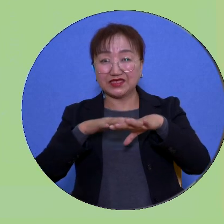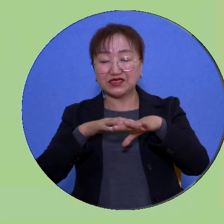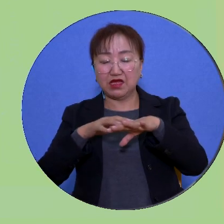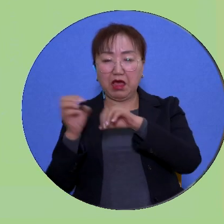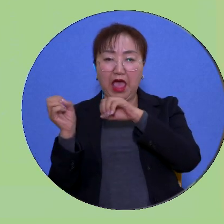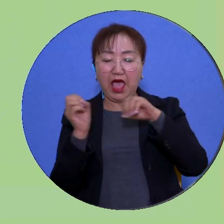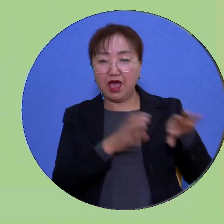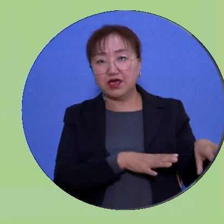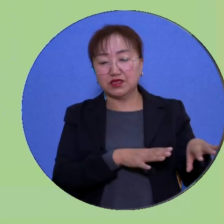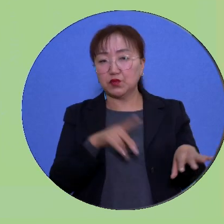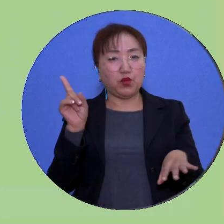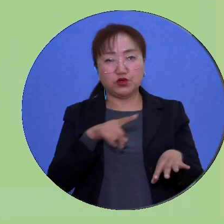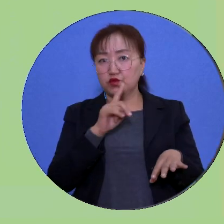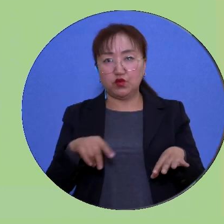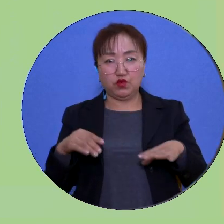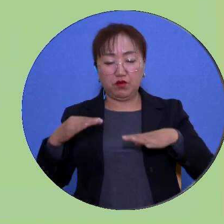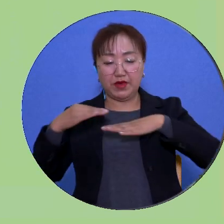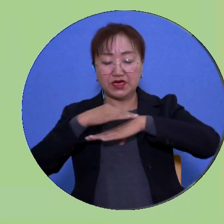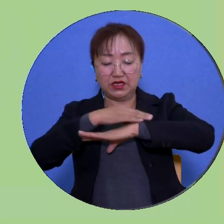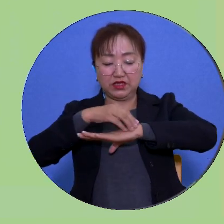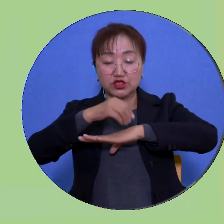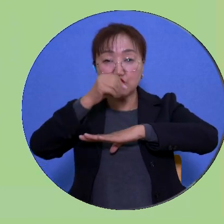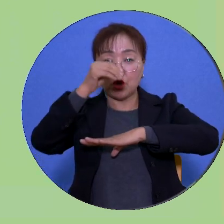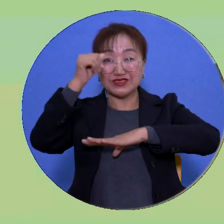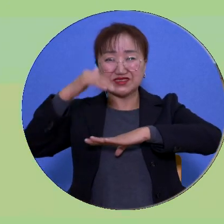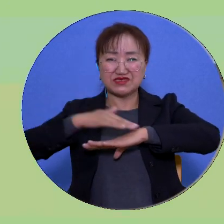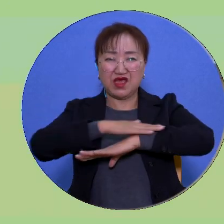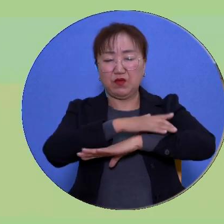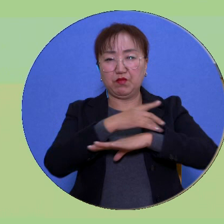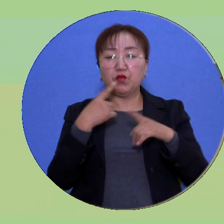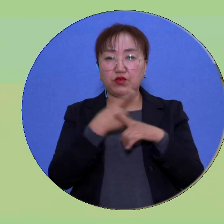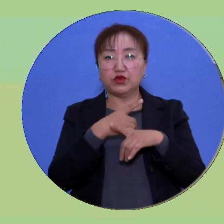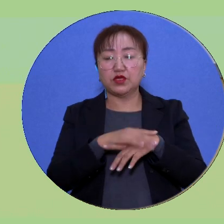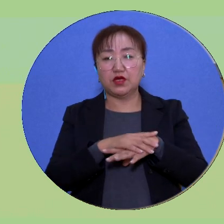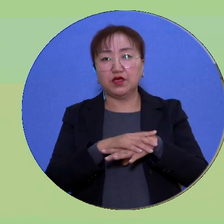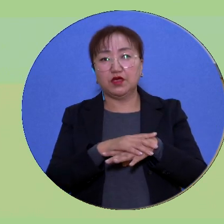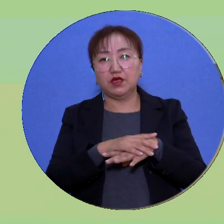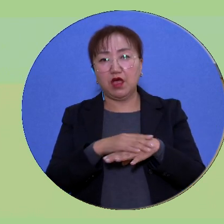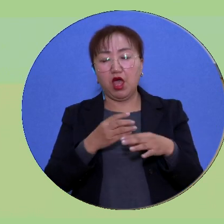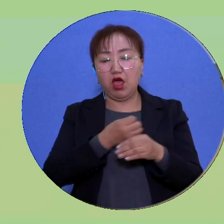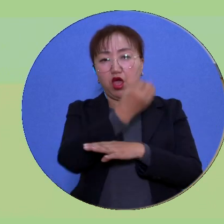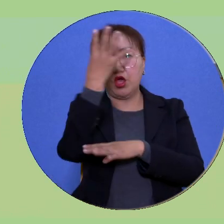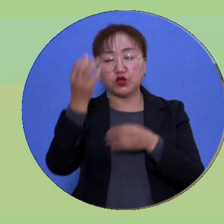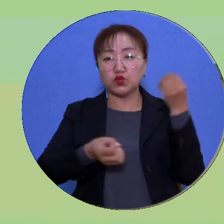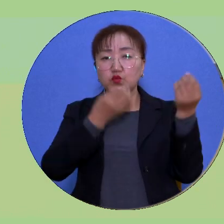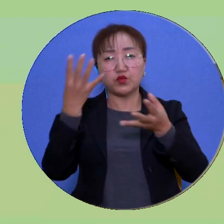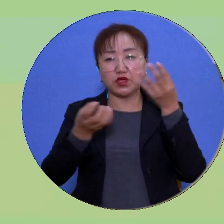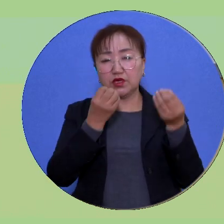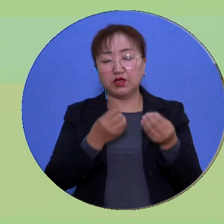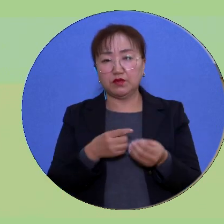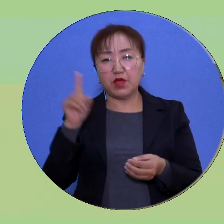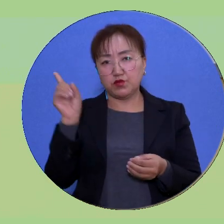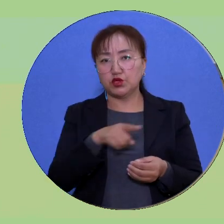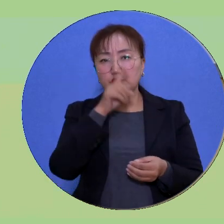བྱེད ཡོནས ཚདམ པར ཁྱིག སྤྤེད ནས སྤྤྱི